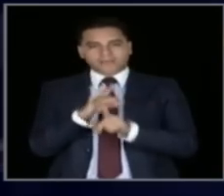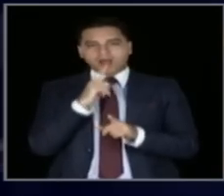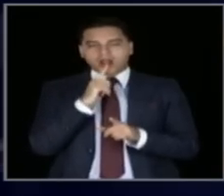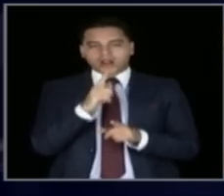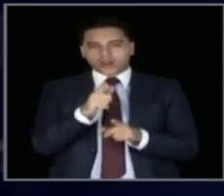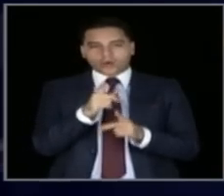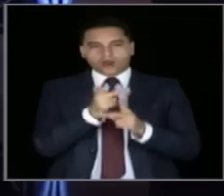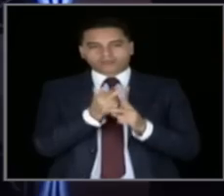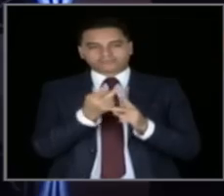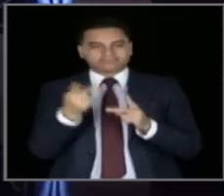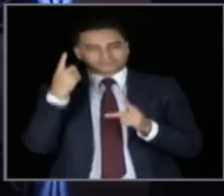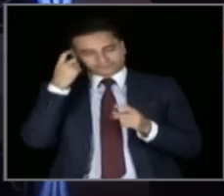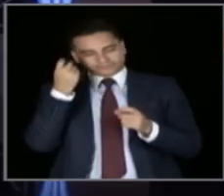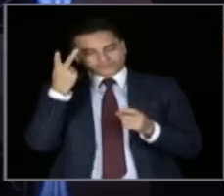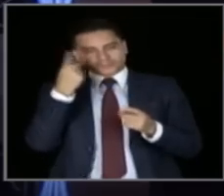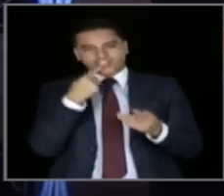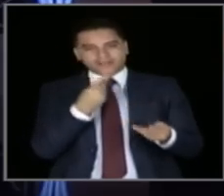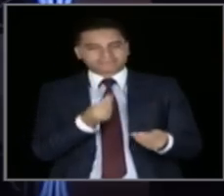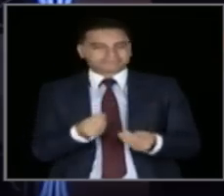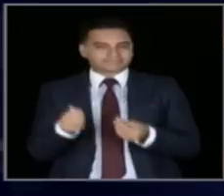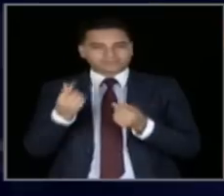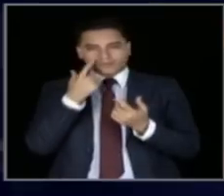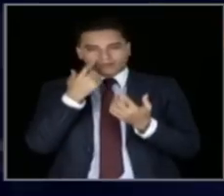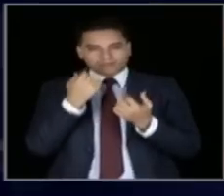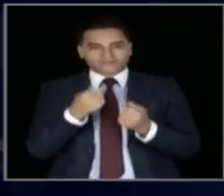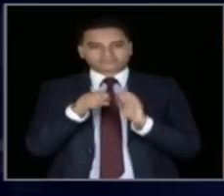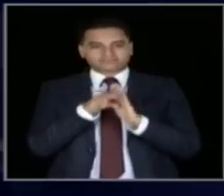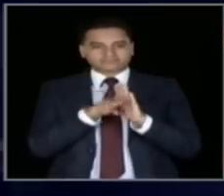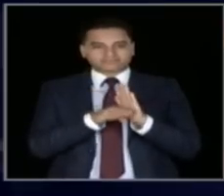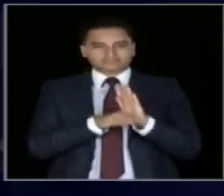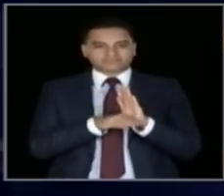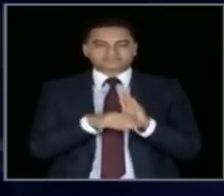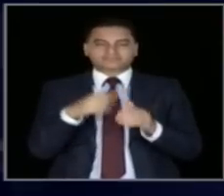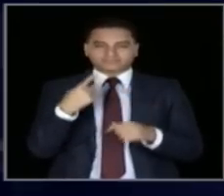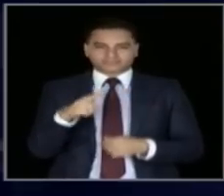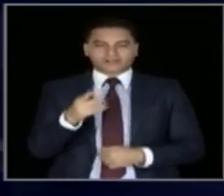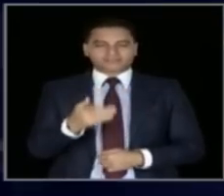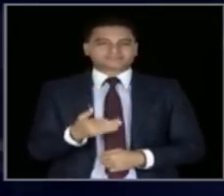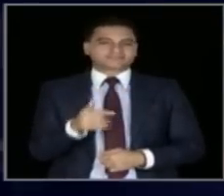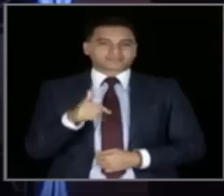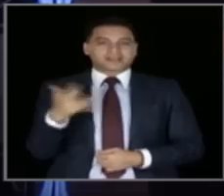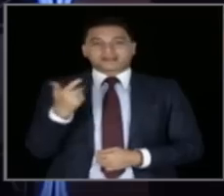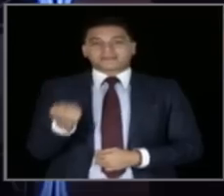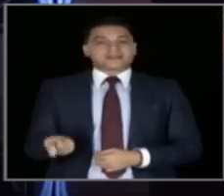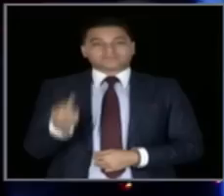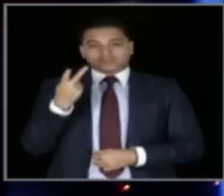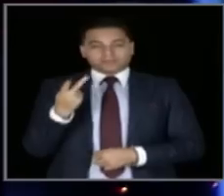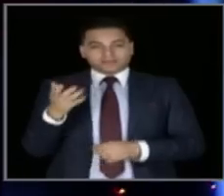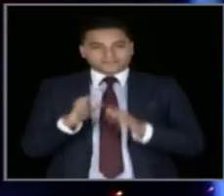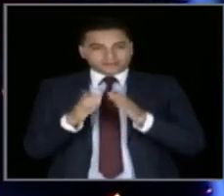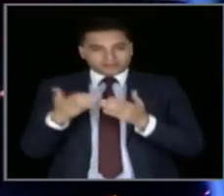من خلال الشعر والحفاظ على بعض اللغات من الاختفاء. 75